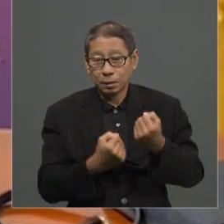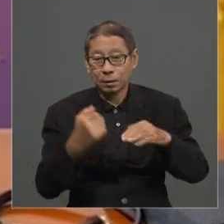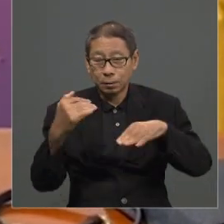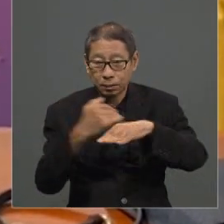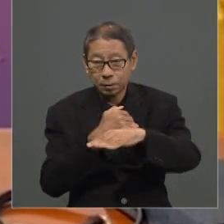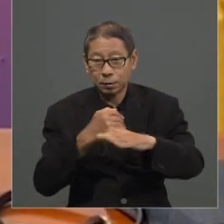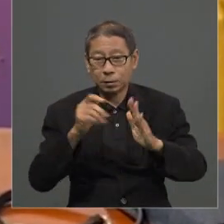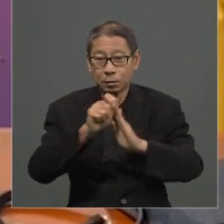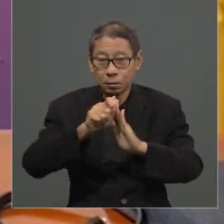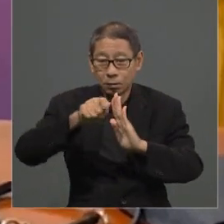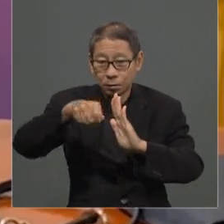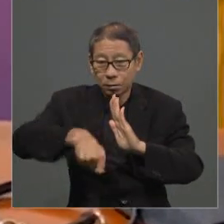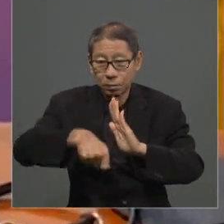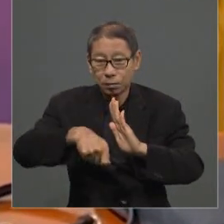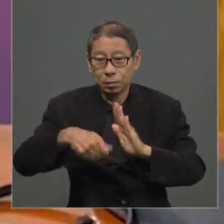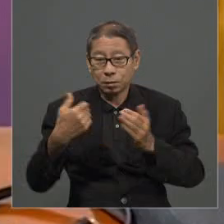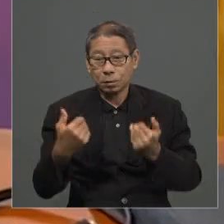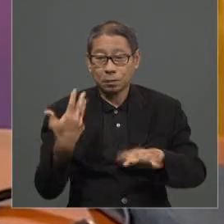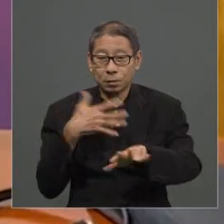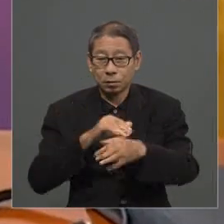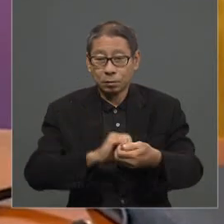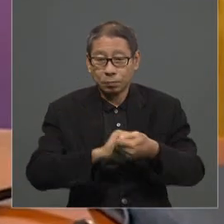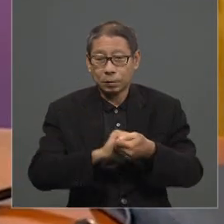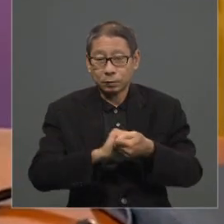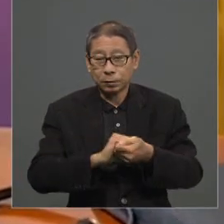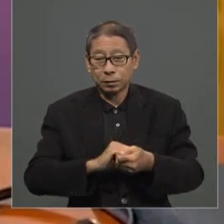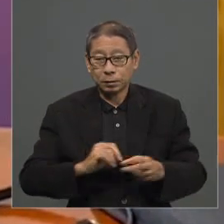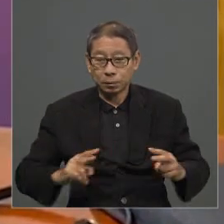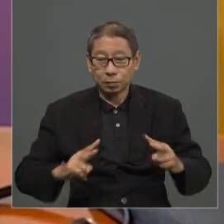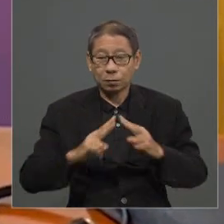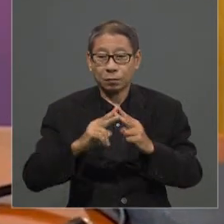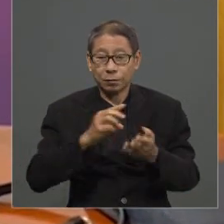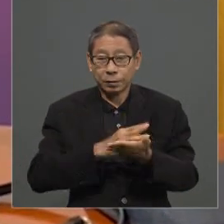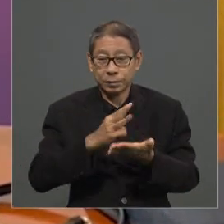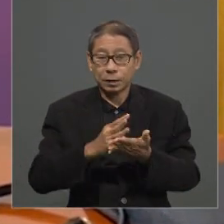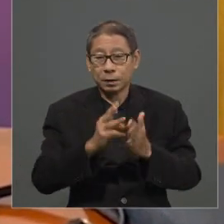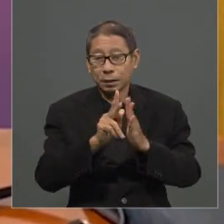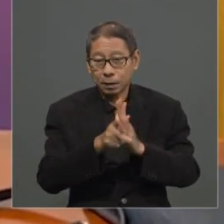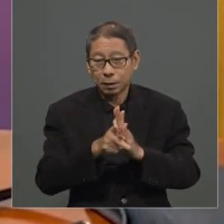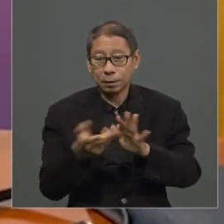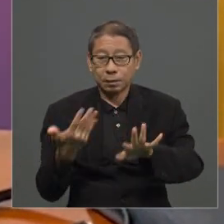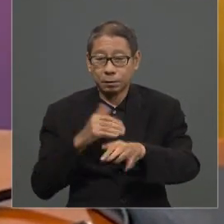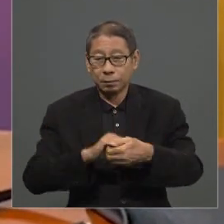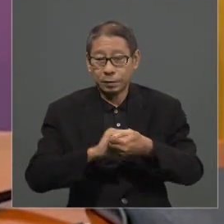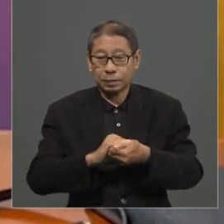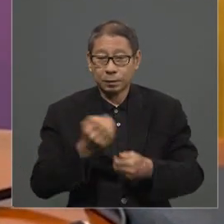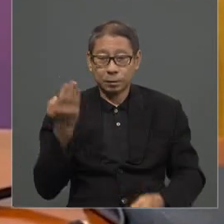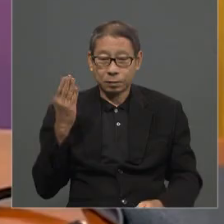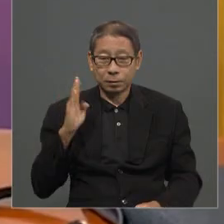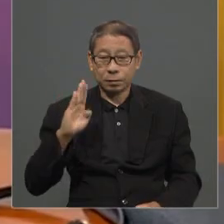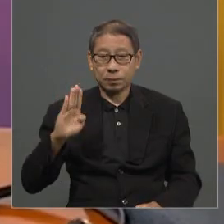จังหวัดนครราชสีมาค่ะได้ไปได้ประสานให้ทางกลุ่มวิชาการประสานกับทางผู้ประกอบการข